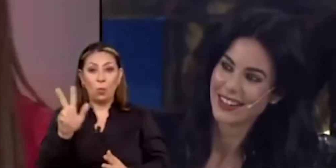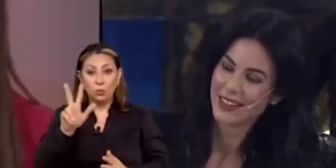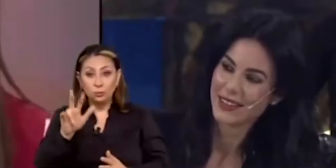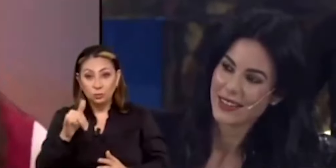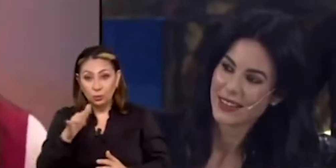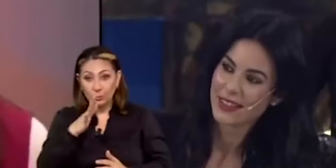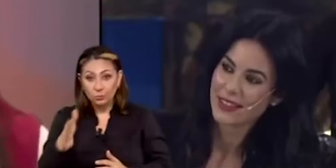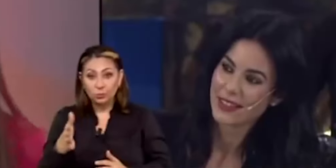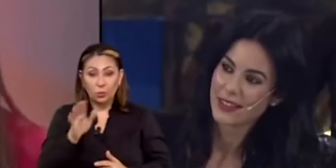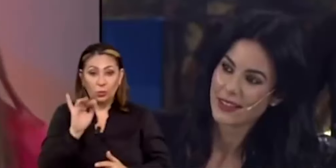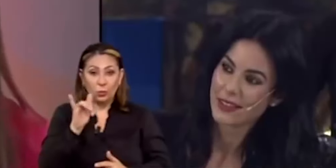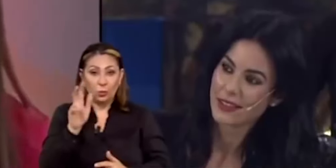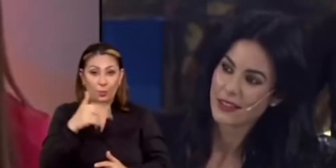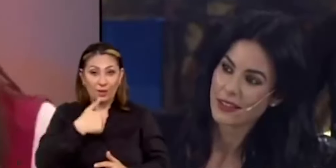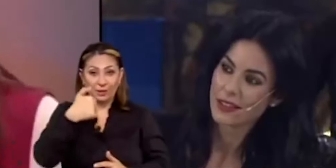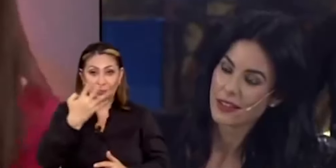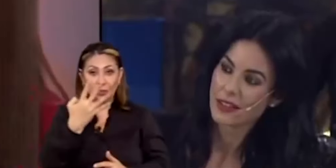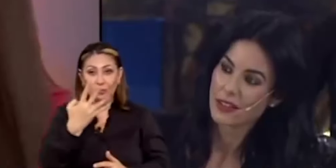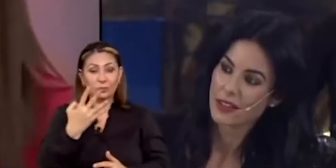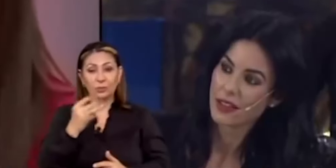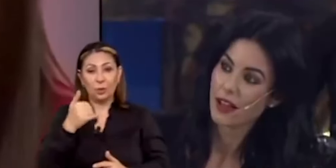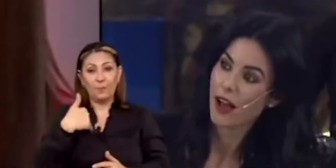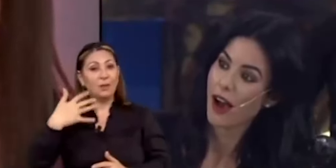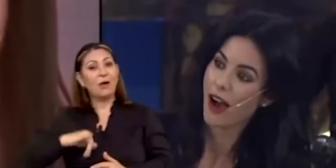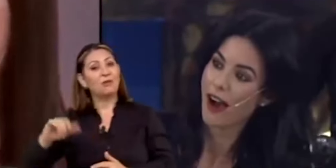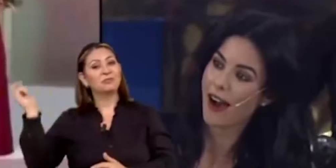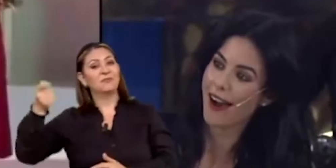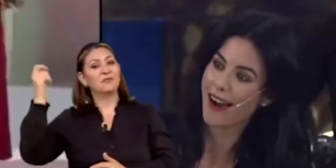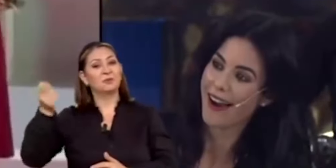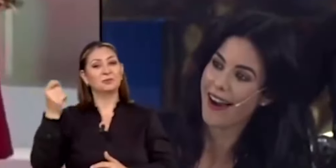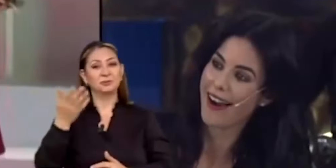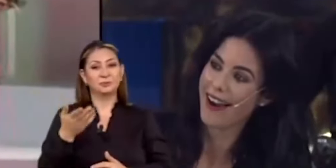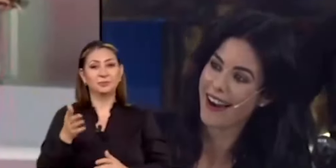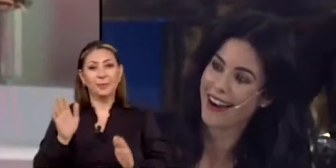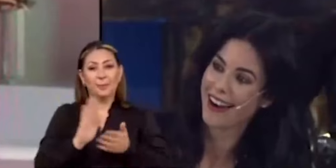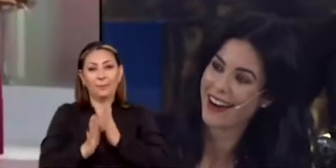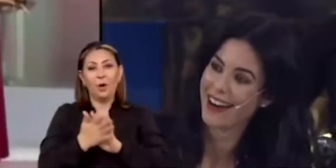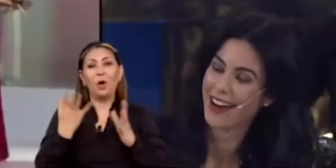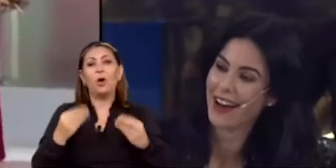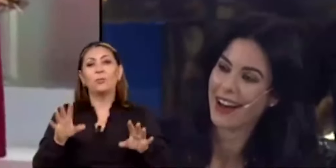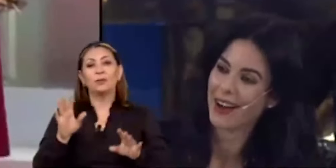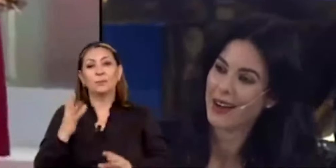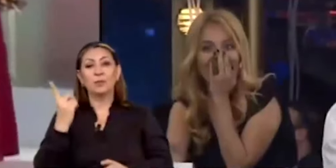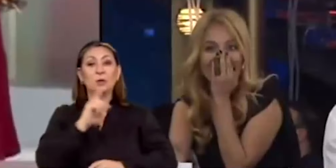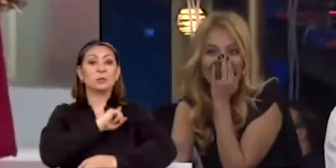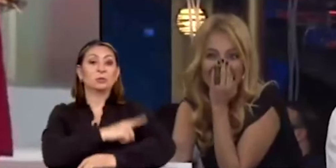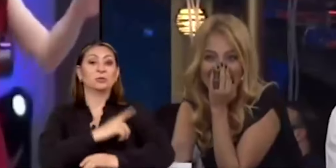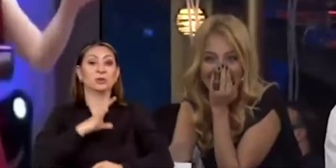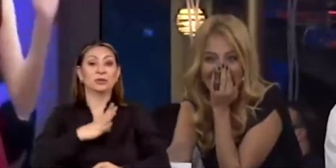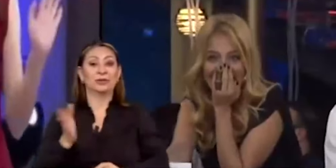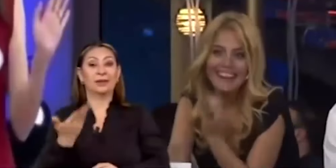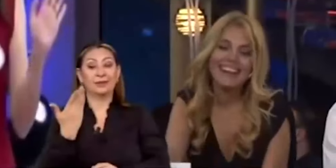biliyor musun sen? 30 kilo olabilir. Ben de 64 kilo. Beni çeviriyorsun ama rahatlıkla. Aşkım olmadı ki. Tamam tamam. Olmadı. Bir de diyorsun gücün kuvvetin var.